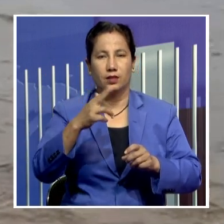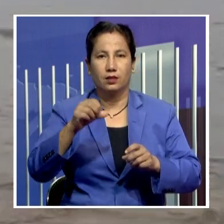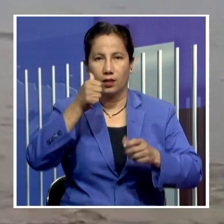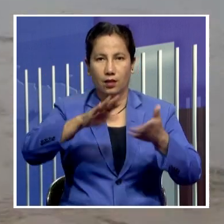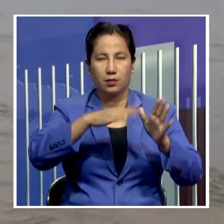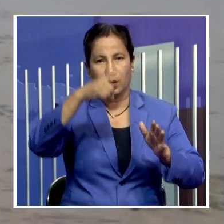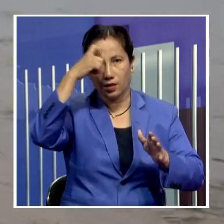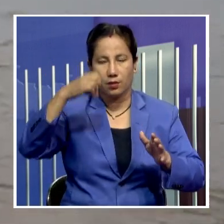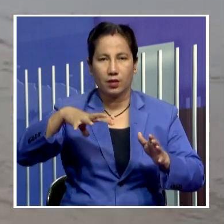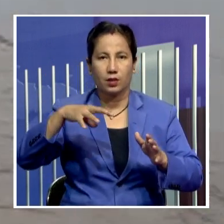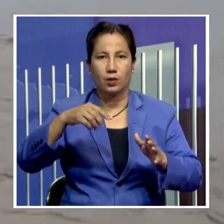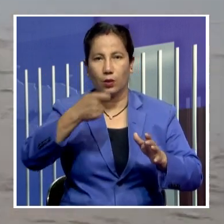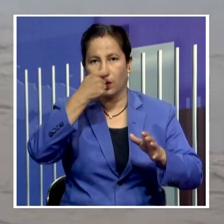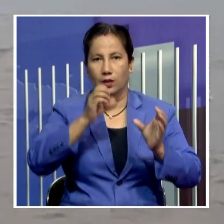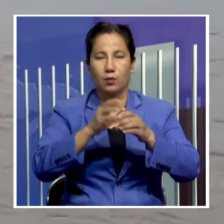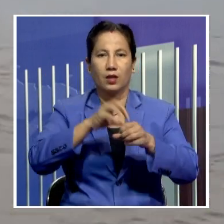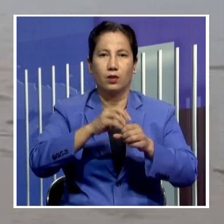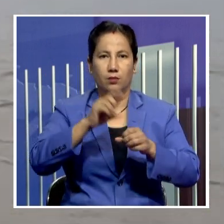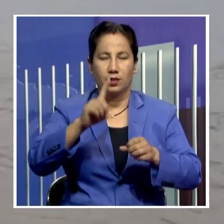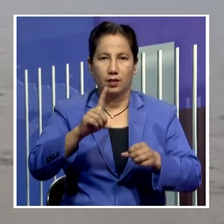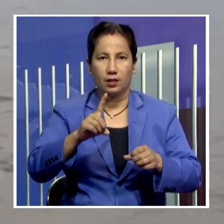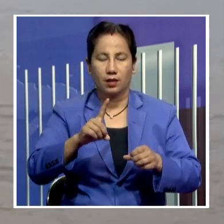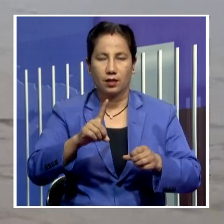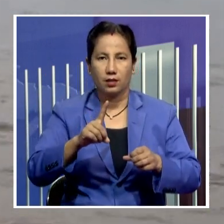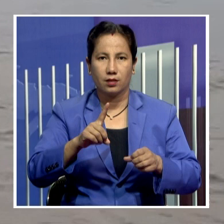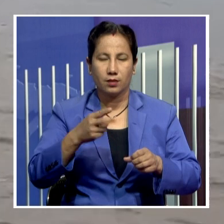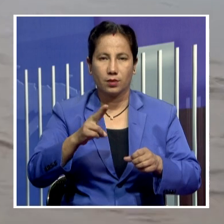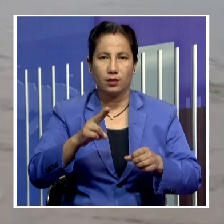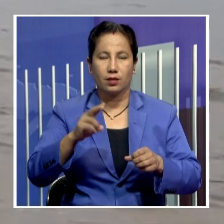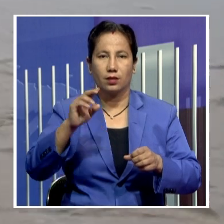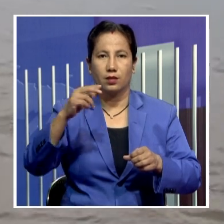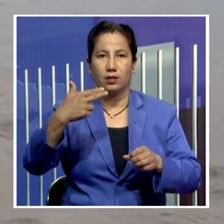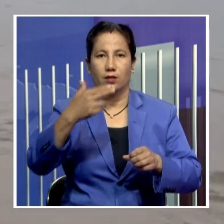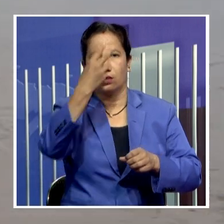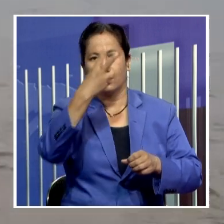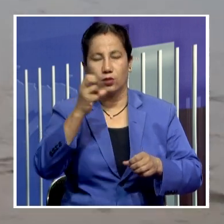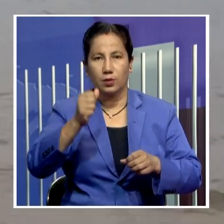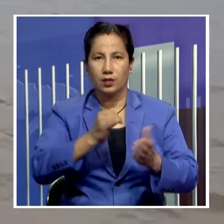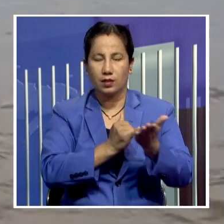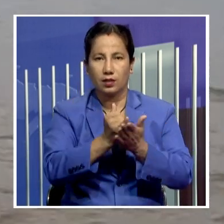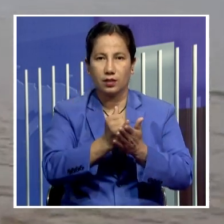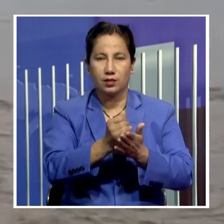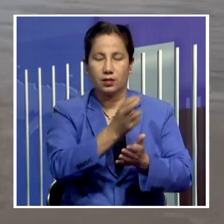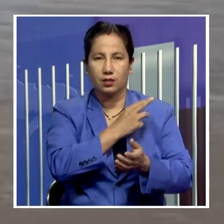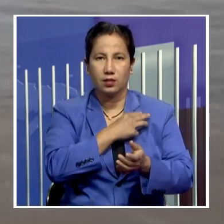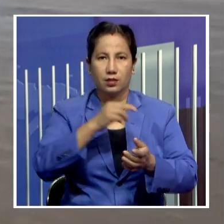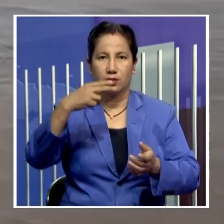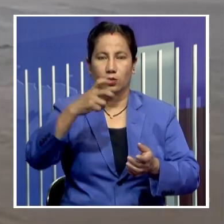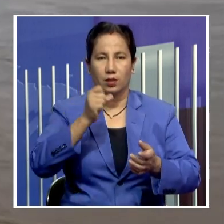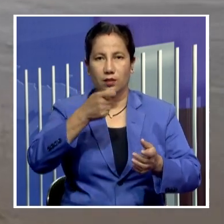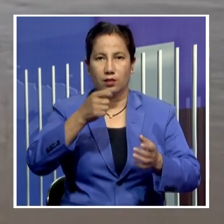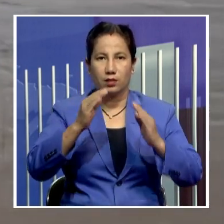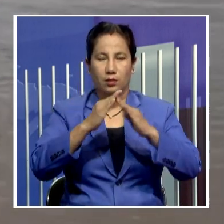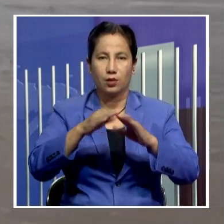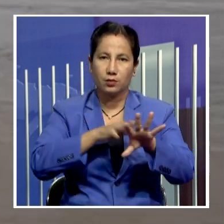बाढीले बाँकेको डुढुवा गाउँपालिका वडा नम्बर 1 अन्तर्गत पर्ने चौफेरी, कृषि चौफेरी र पाझा गाउँका घरहरू